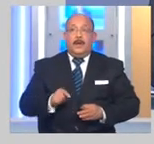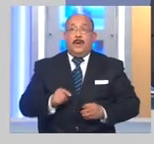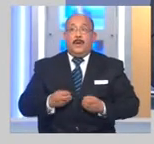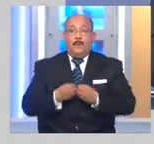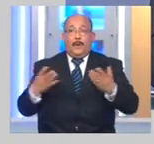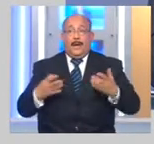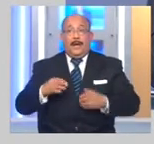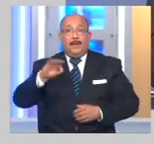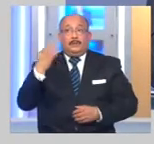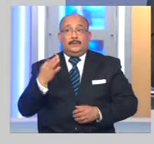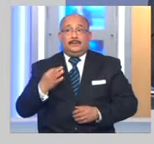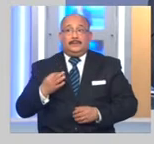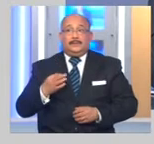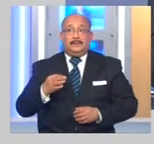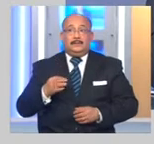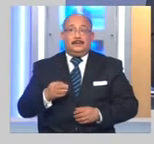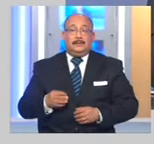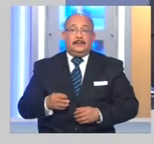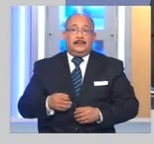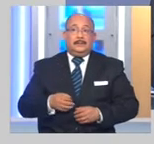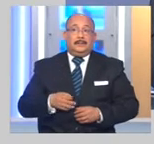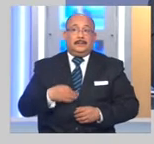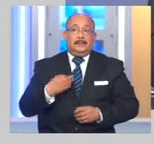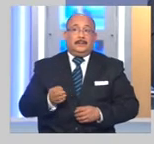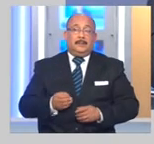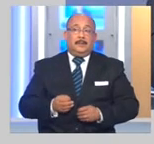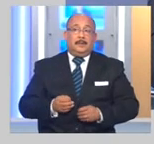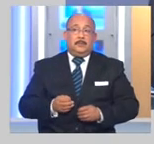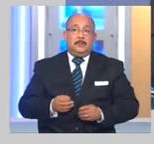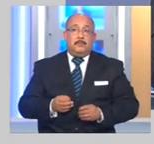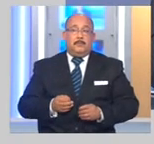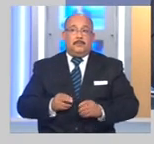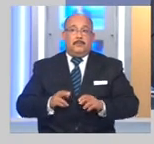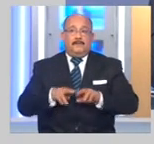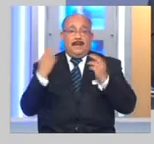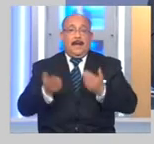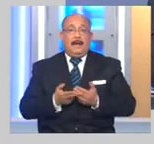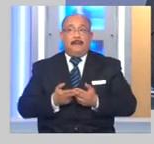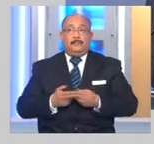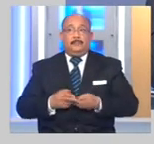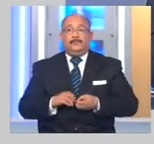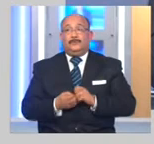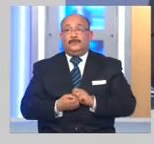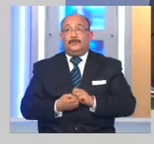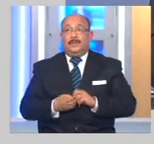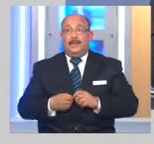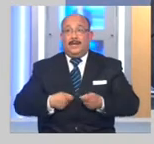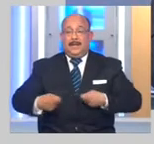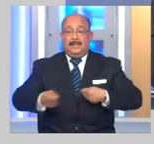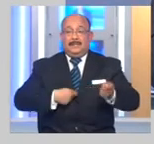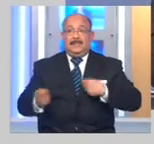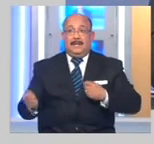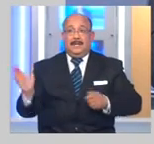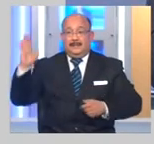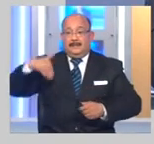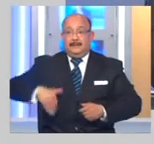نفسه يؤكد عليها وينص عليها بشكل واضح ويوفر الحلول والآليات للتعاطي معها